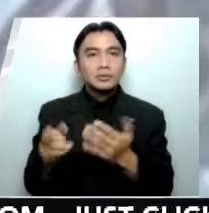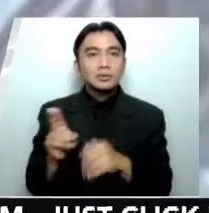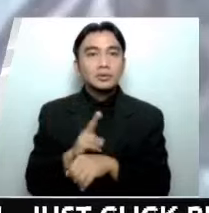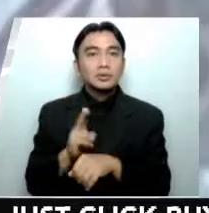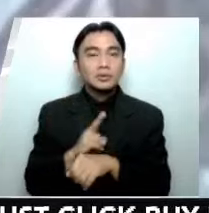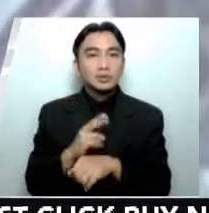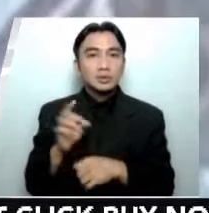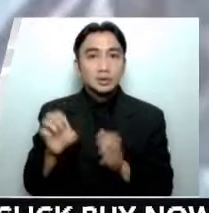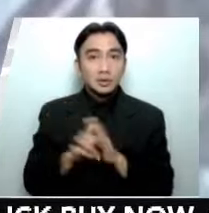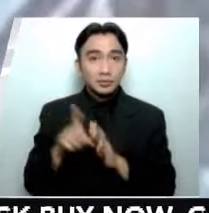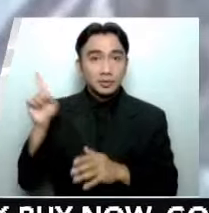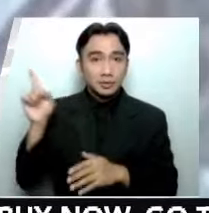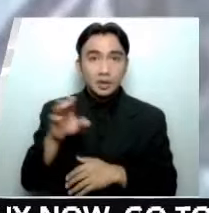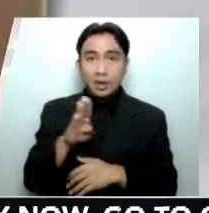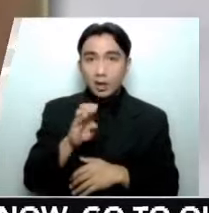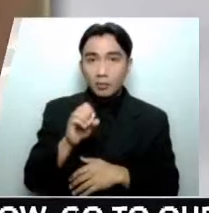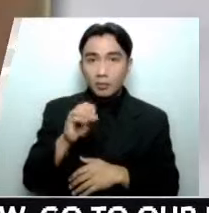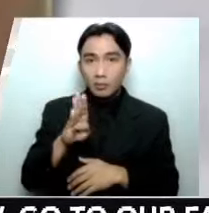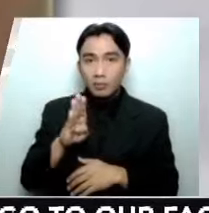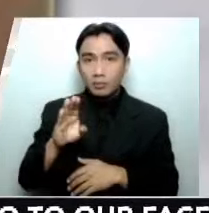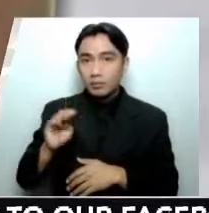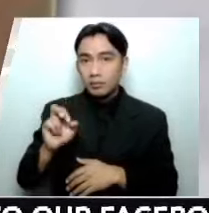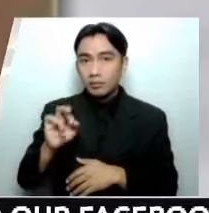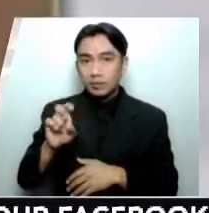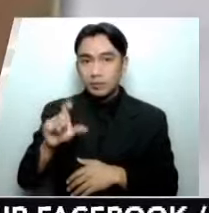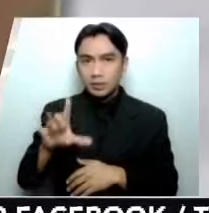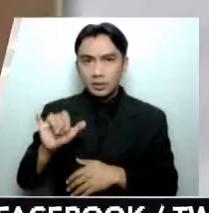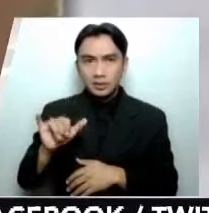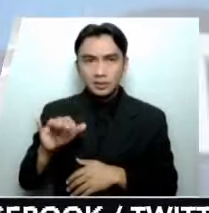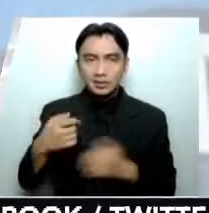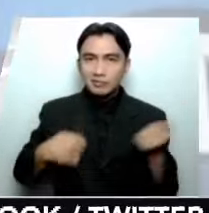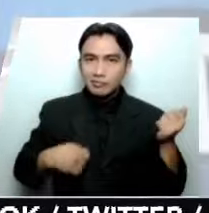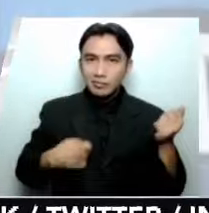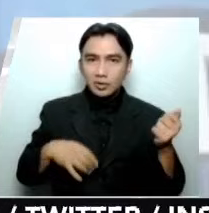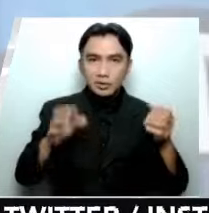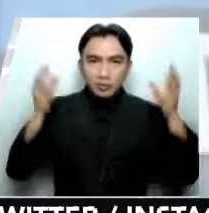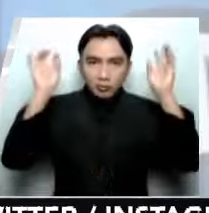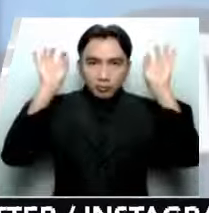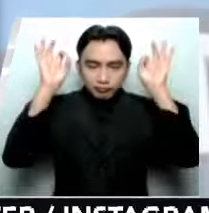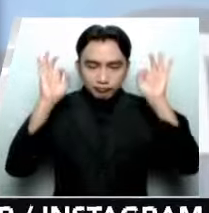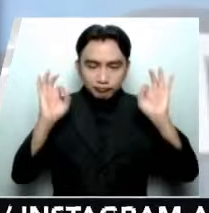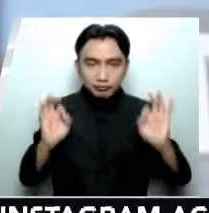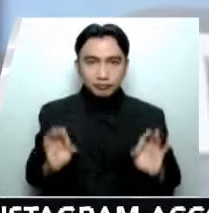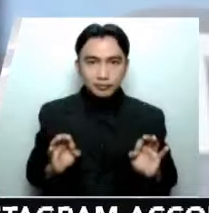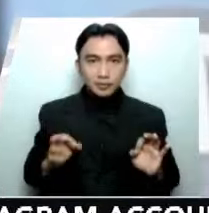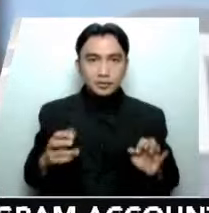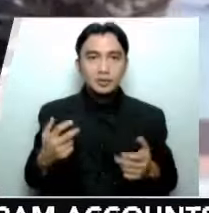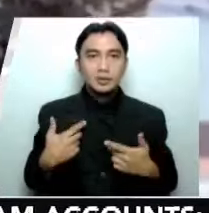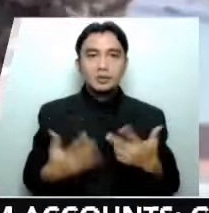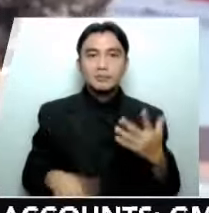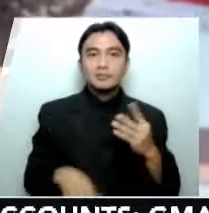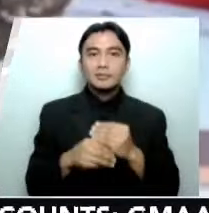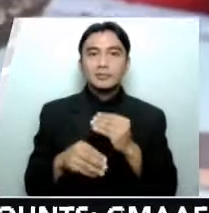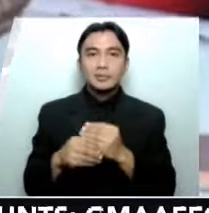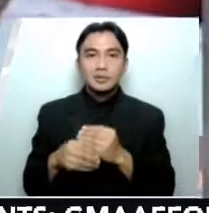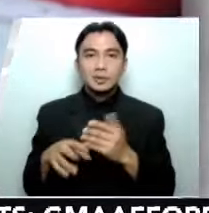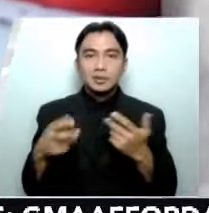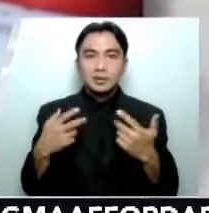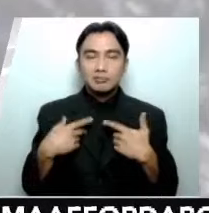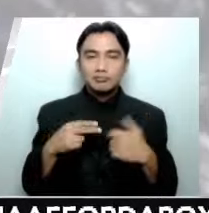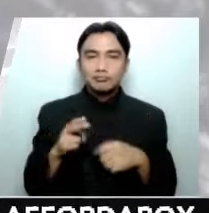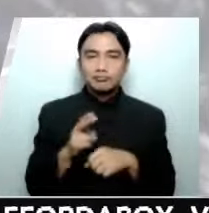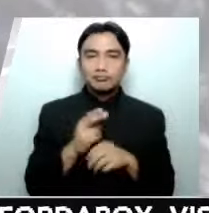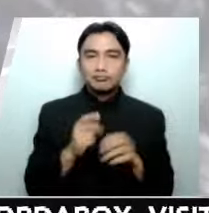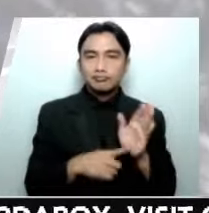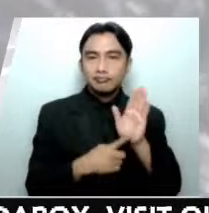figure na kadena ng motosiklo ang nagsilbing dreadlocks. Tagpi-tagping metal din ang kanyang gamit para palabasin ang braso ni Apo Wang